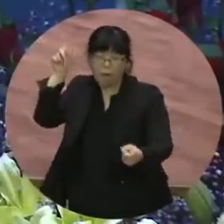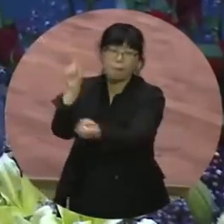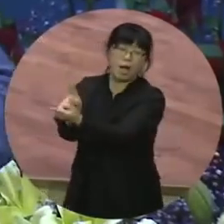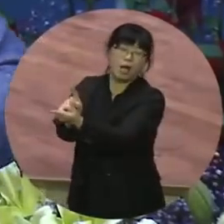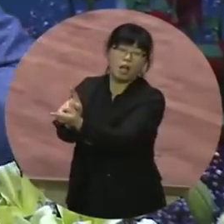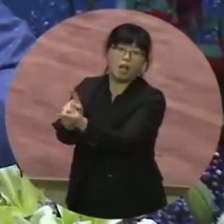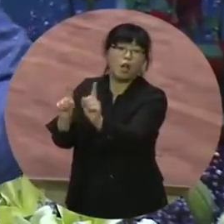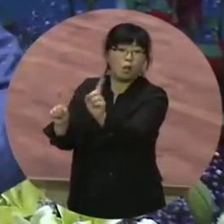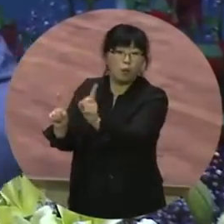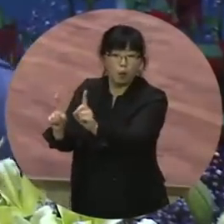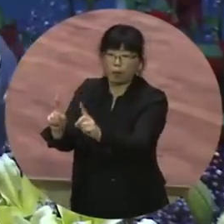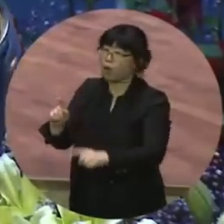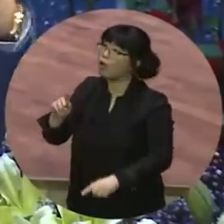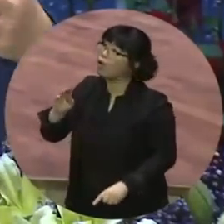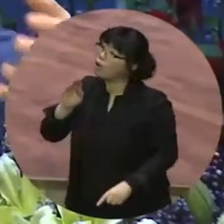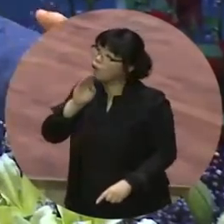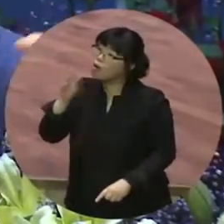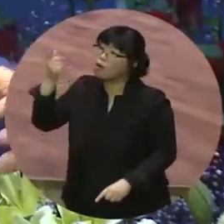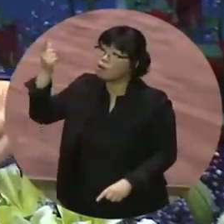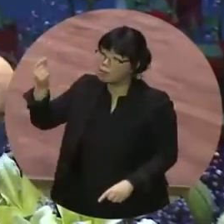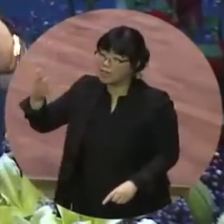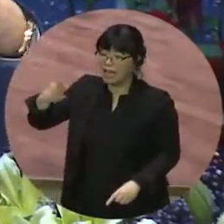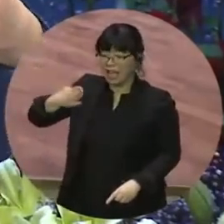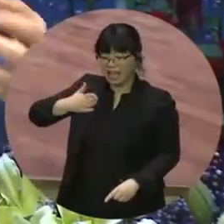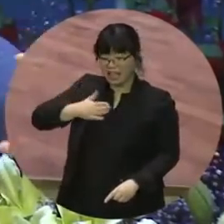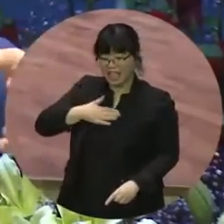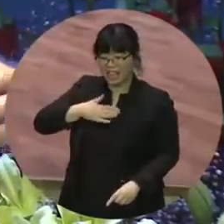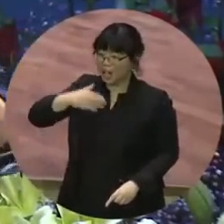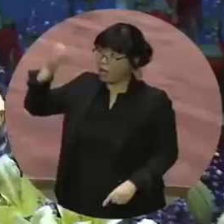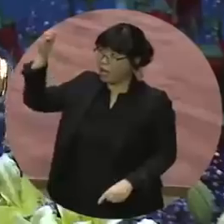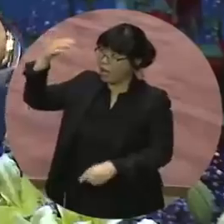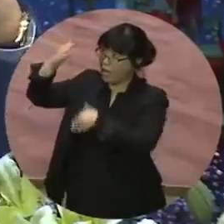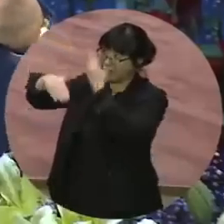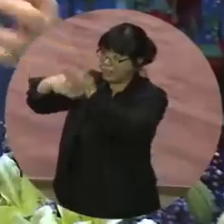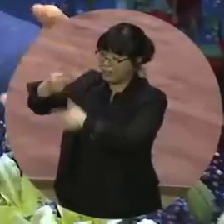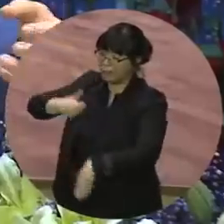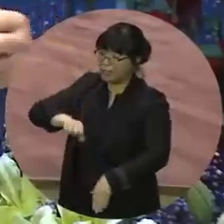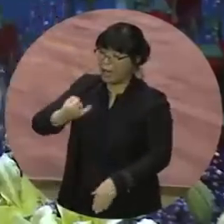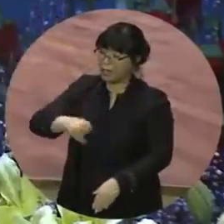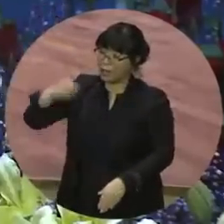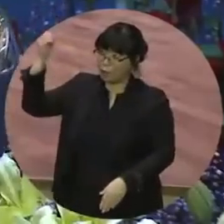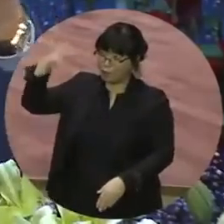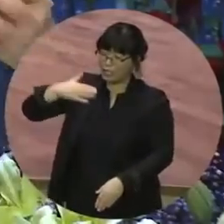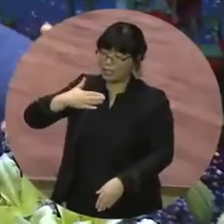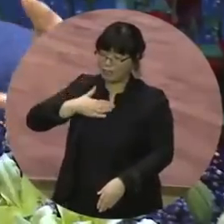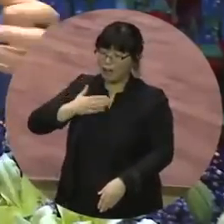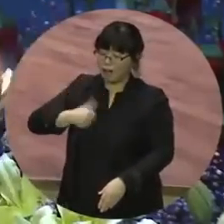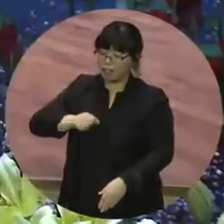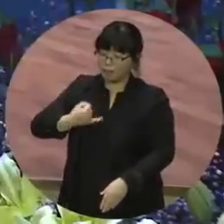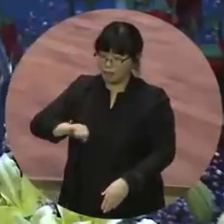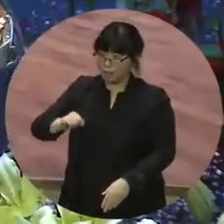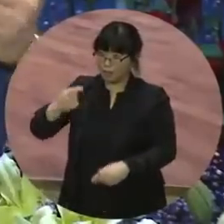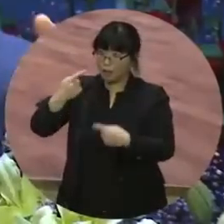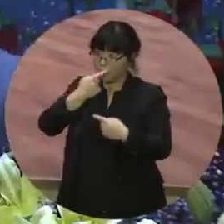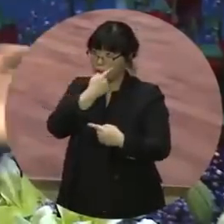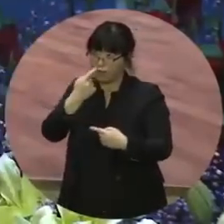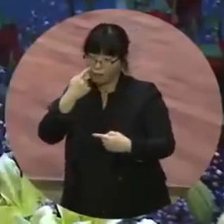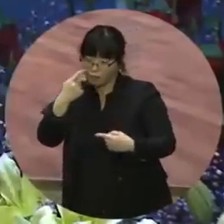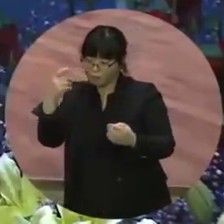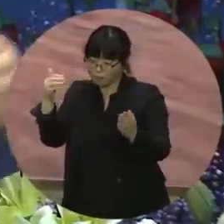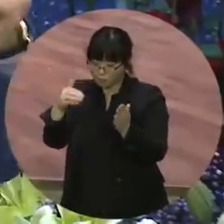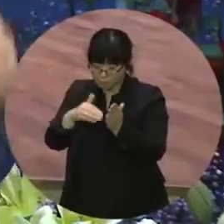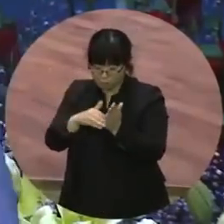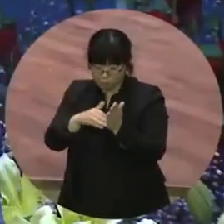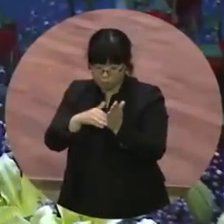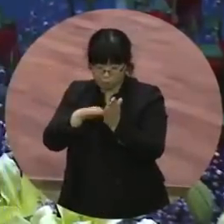내가 빛의 자녀로서 사람들에게 교회 안에서 이 기도 역량, 전도 역량, 헌신의 역량,